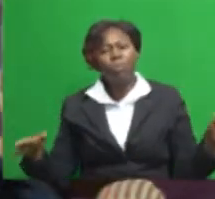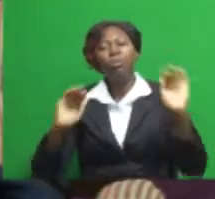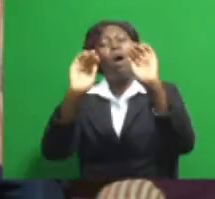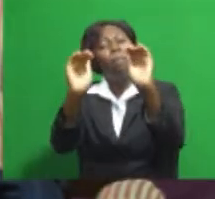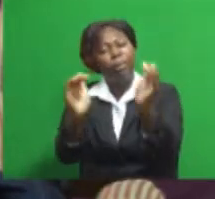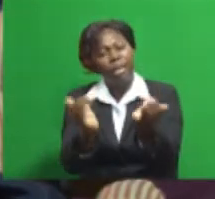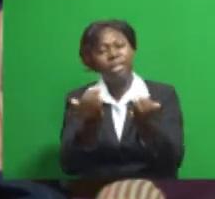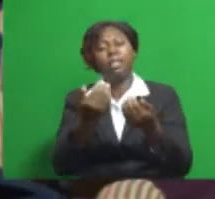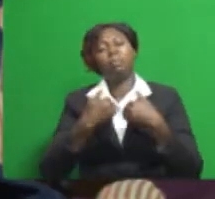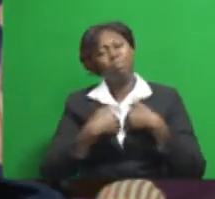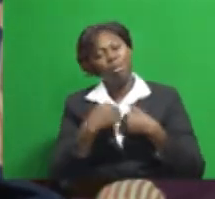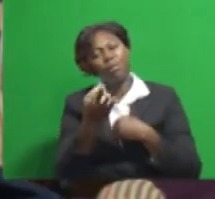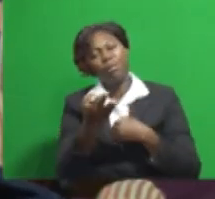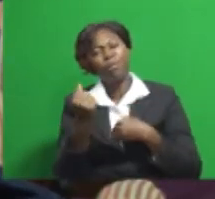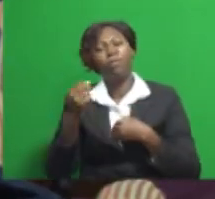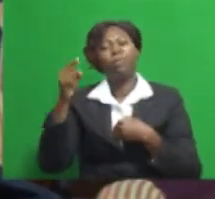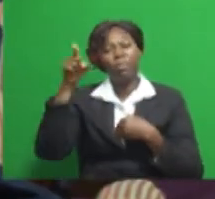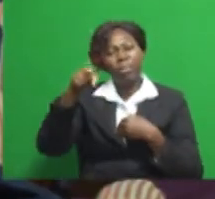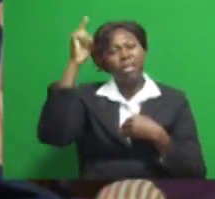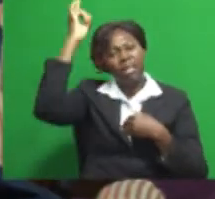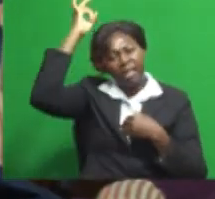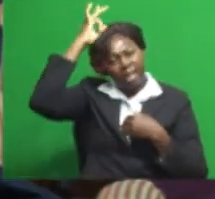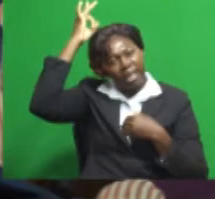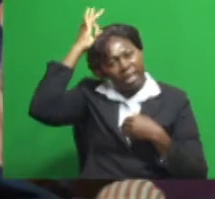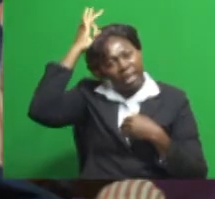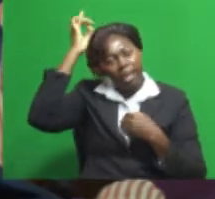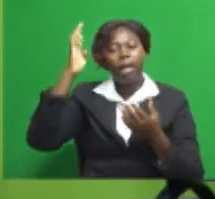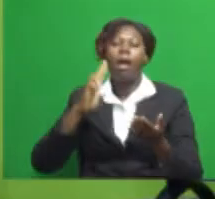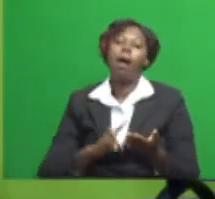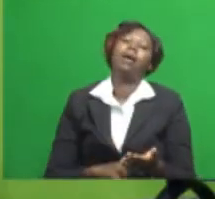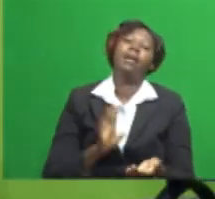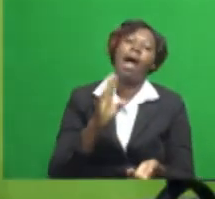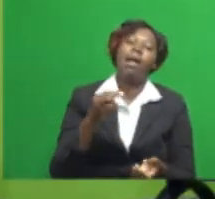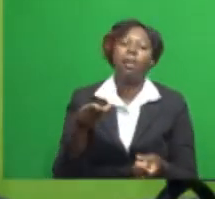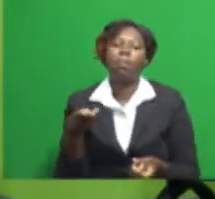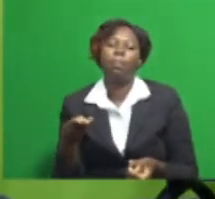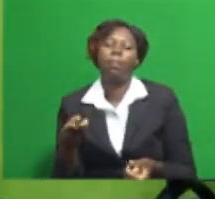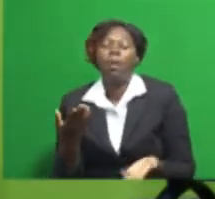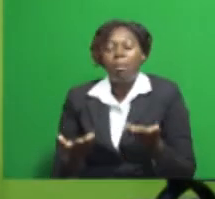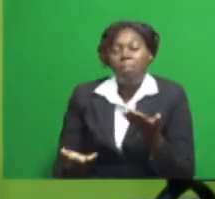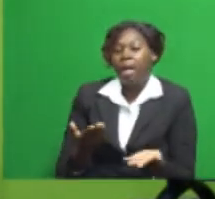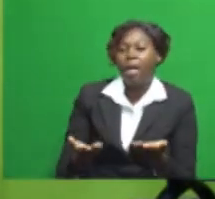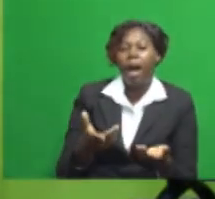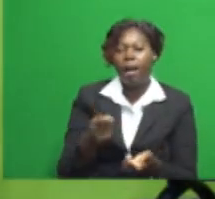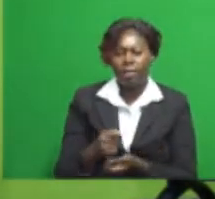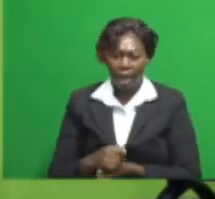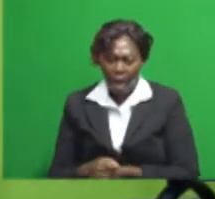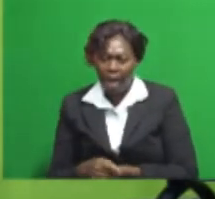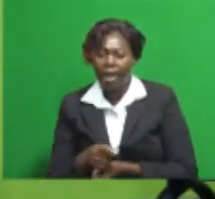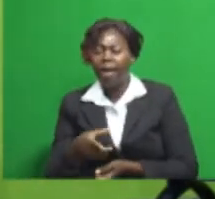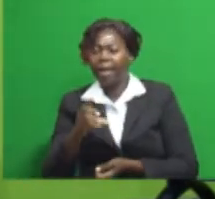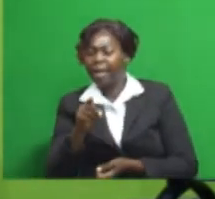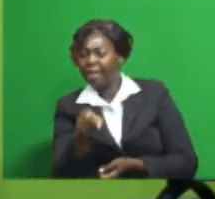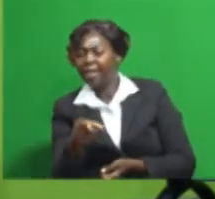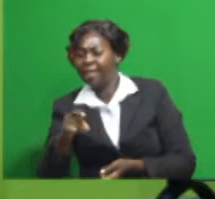munhu kuti aimagine kuti nhasi zvinhu zvakandaro zvinogona kuitika kwandiri here. Zvinoitika pasta. Mukaverenga vateereri kuna mapisari ma 34